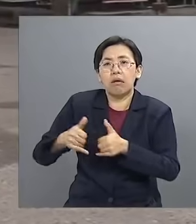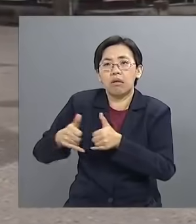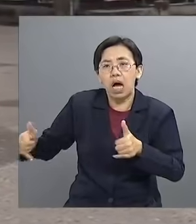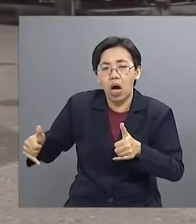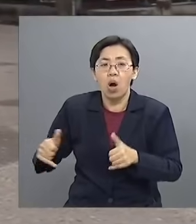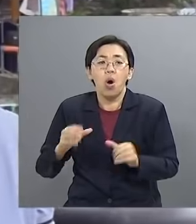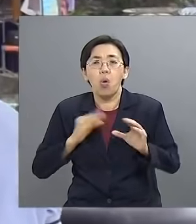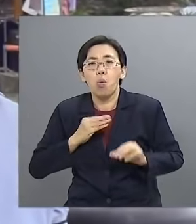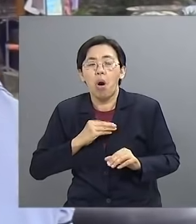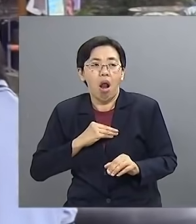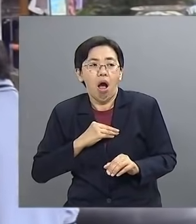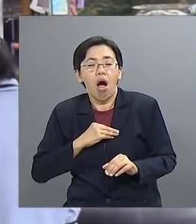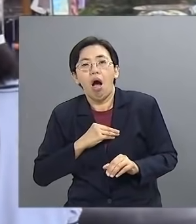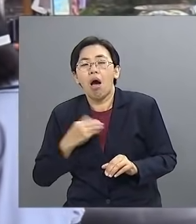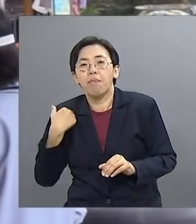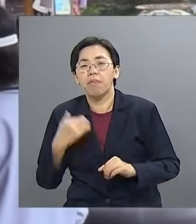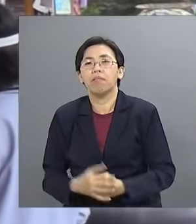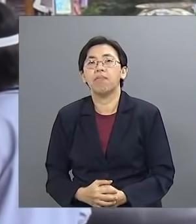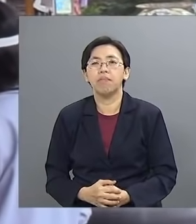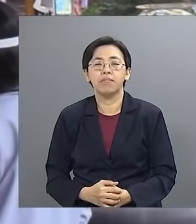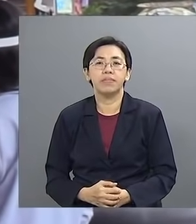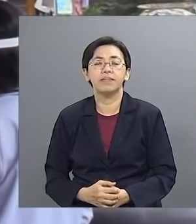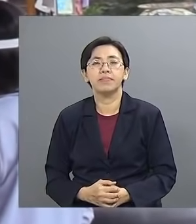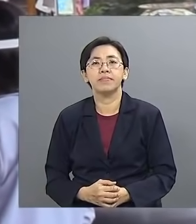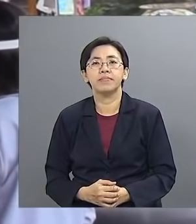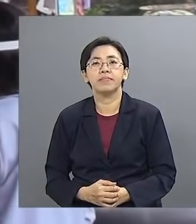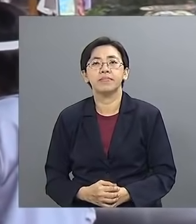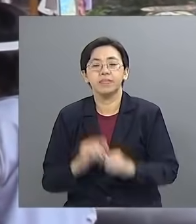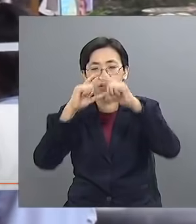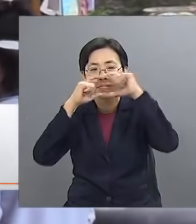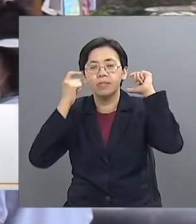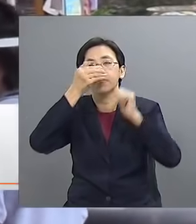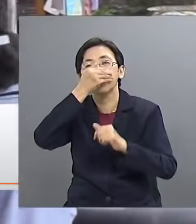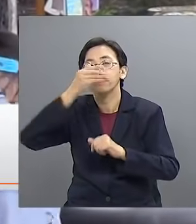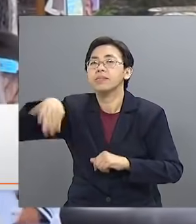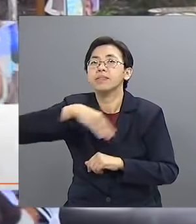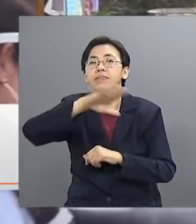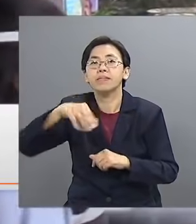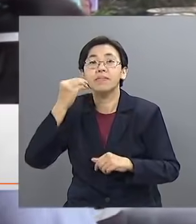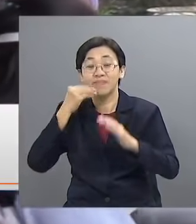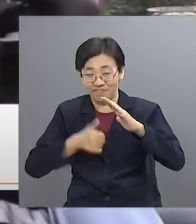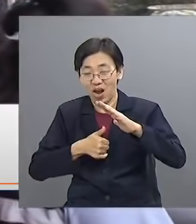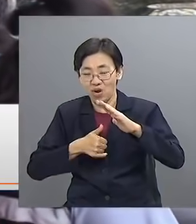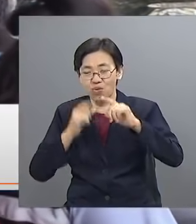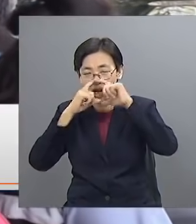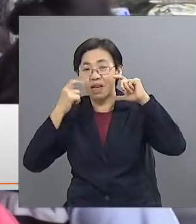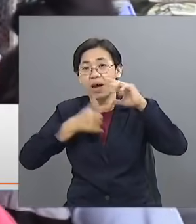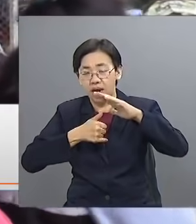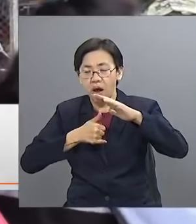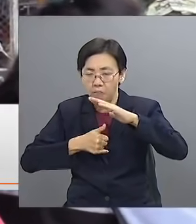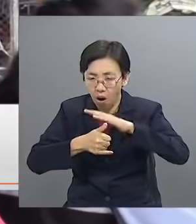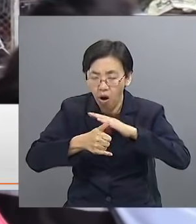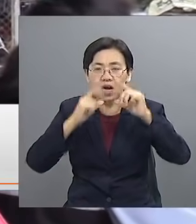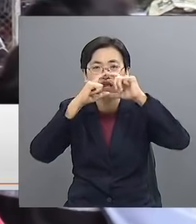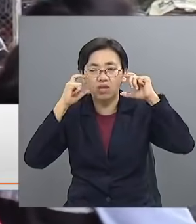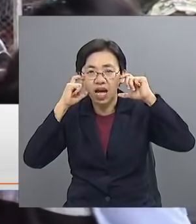ถอะ ส่วนมากใส่แมสหมดเลยครับออกจากบ้านอยู่ในบ้านขนาดอยู่ใกล้ๆก็ห่างประม